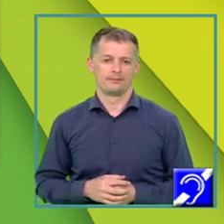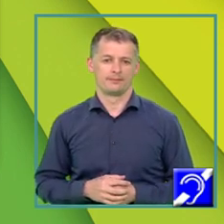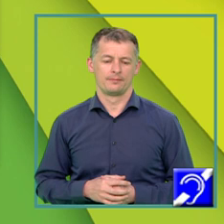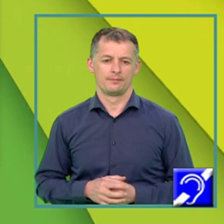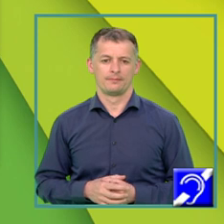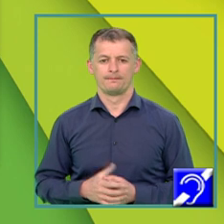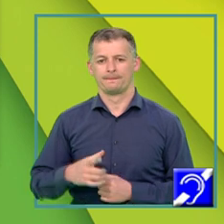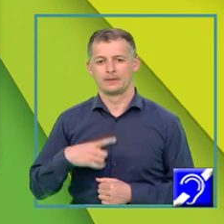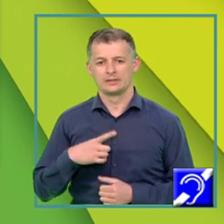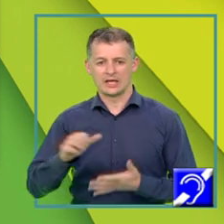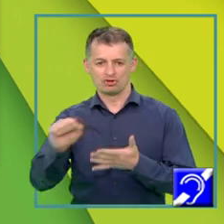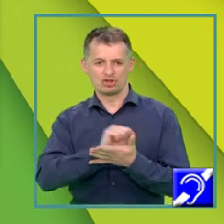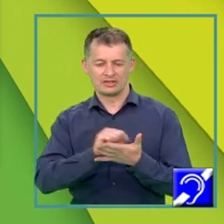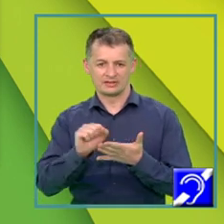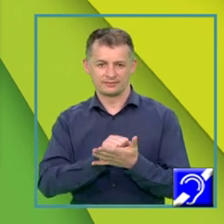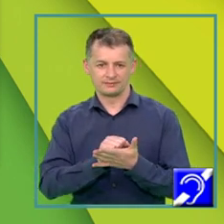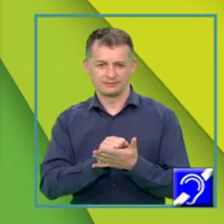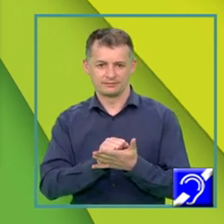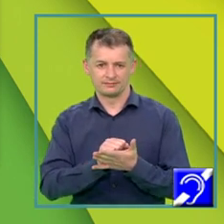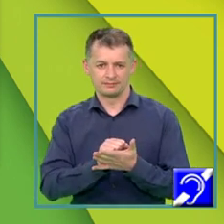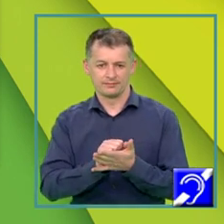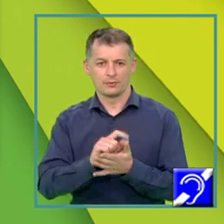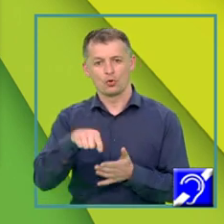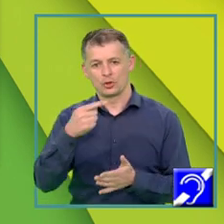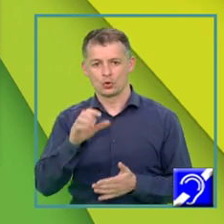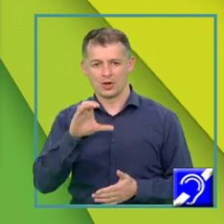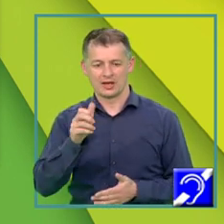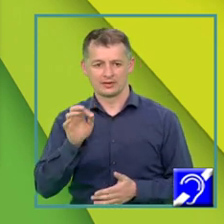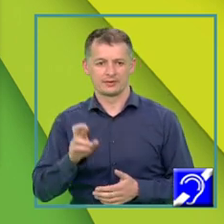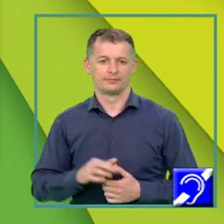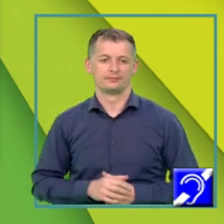pfai șters caracterul următor